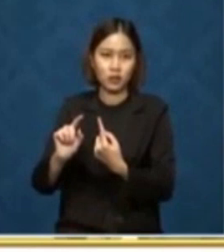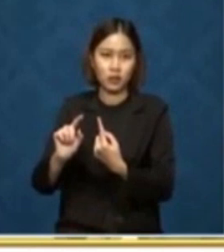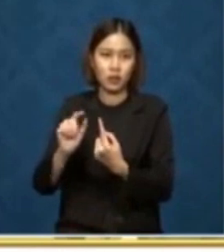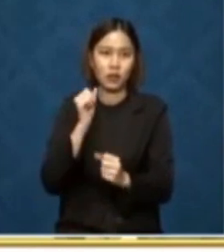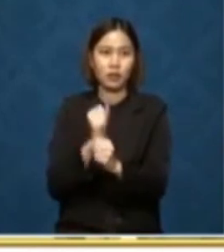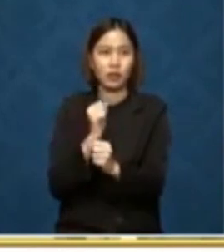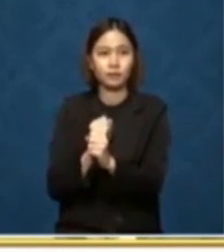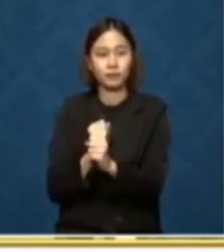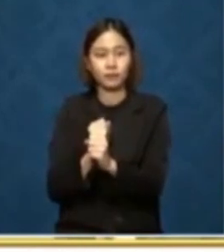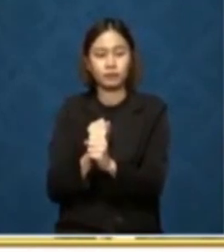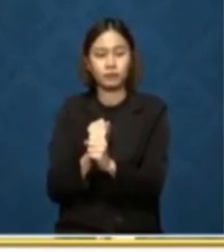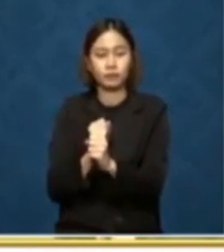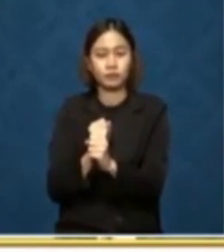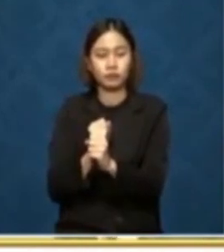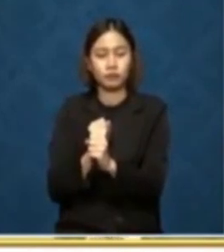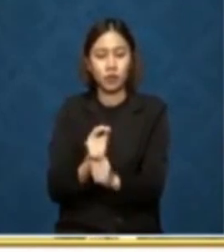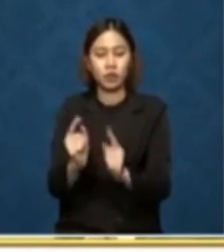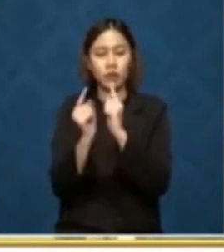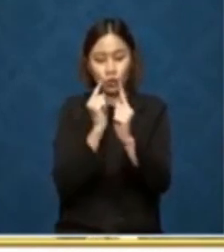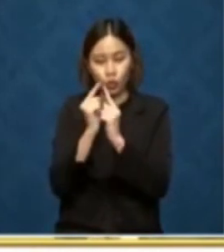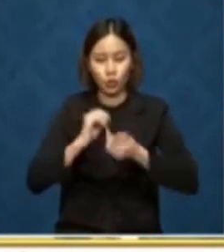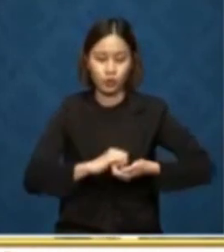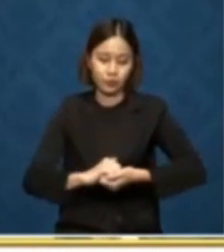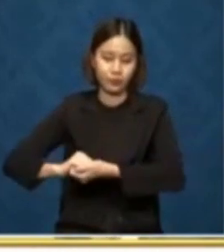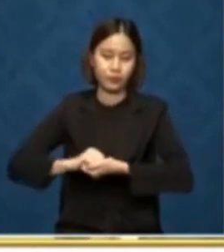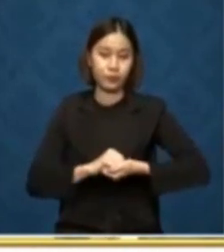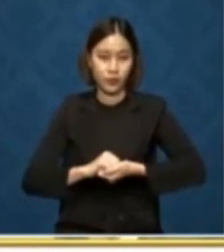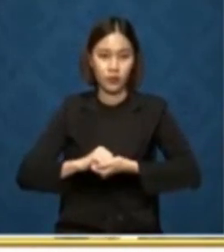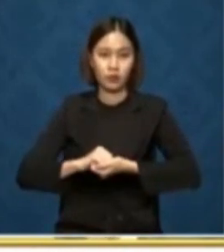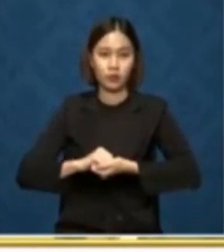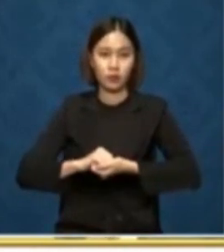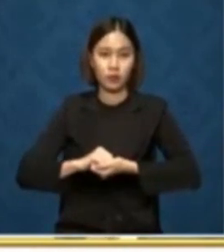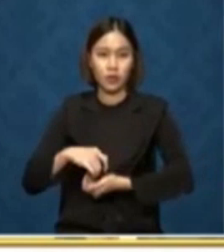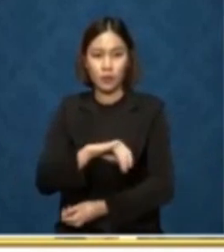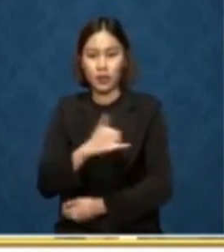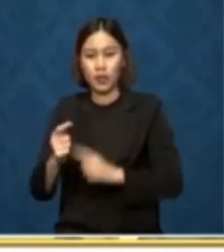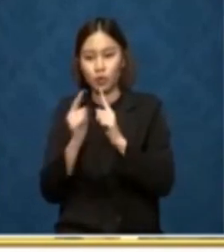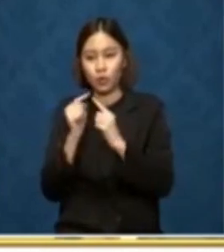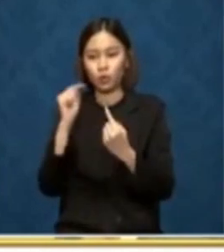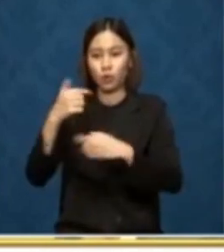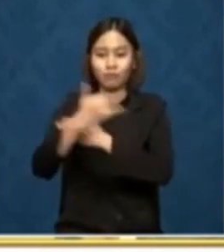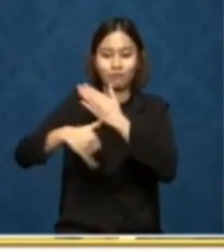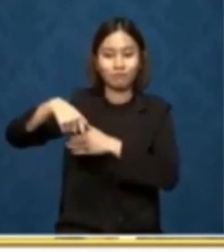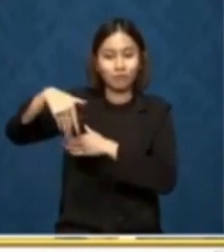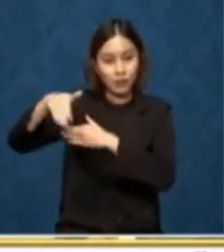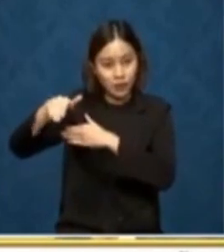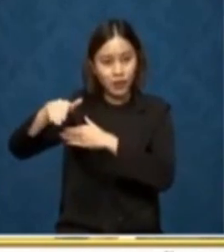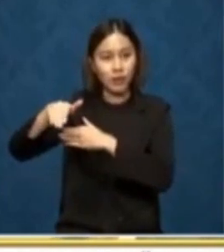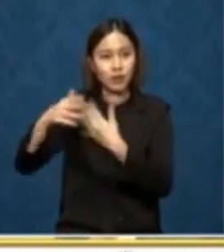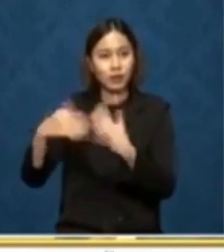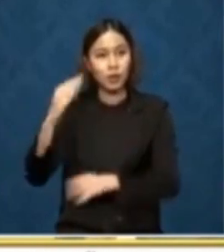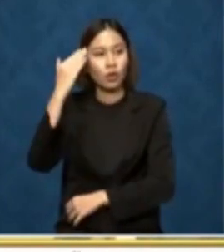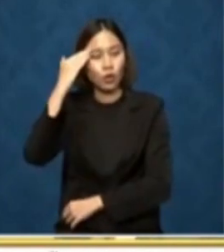ารดำเนินงานนะครับ การเจรจา สัทีภาพที่อาจะไปคยกในตางประเทศนะครับและก็